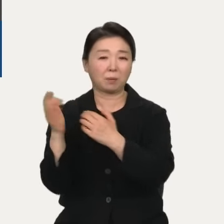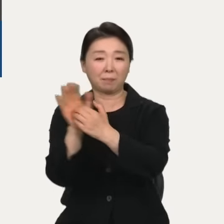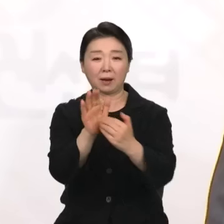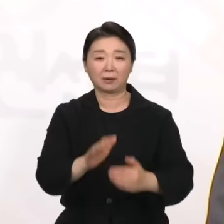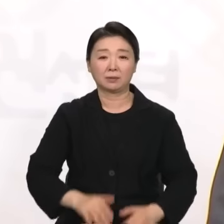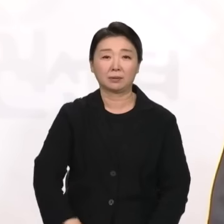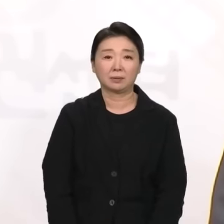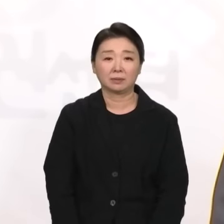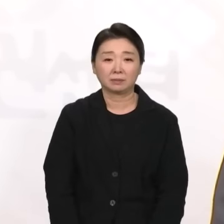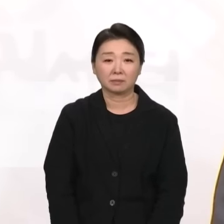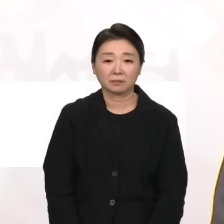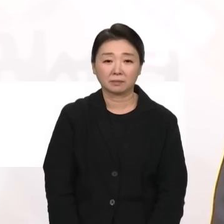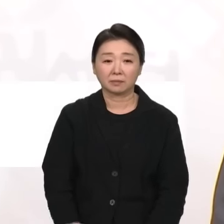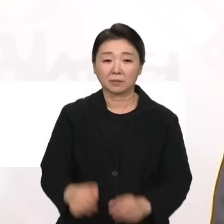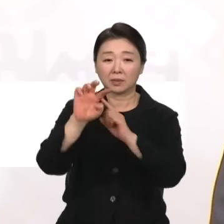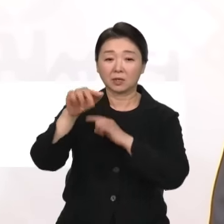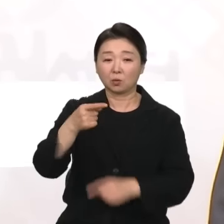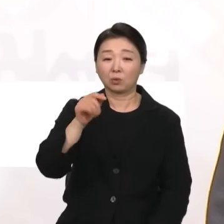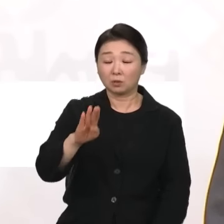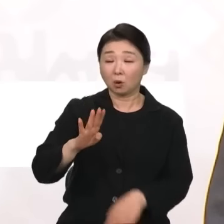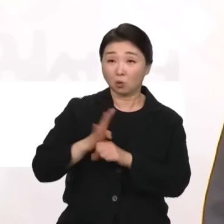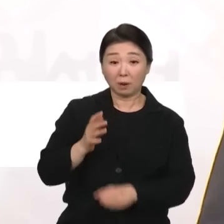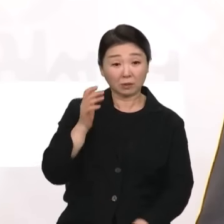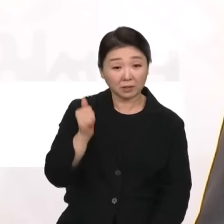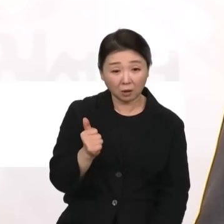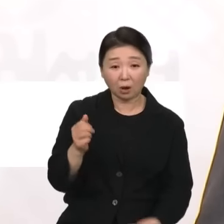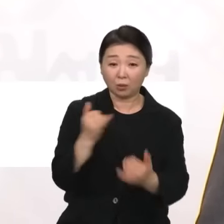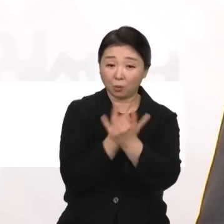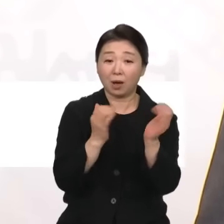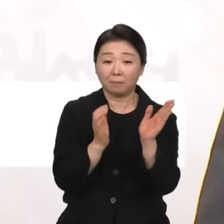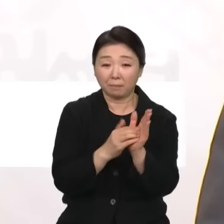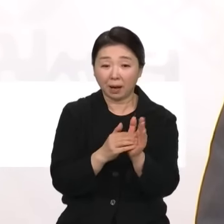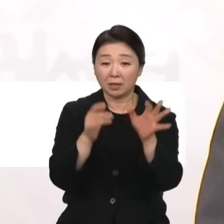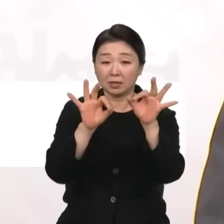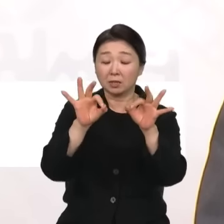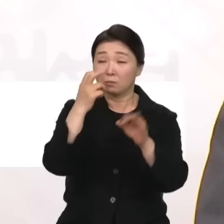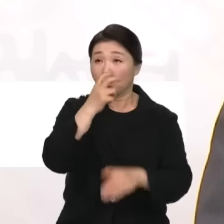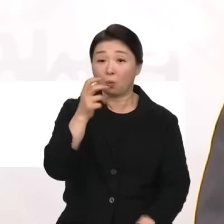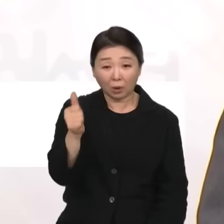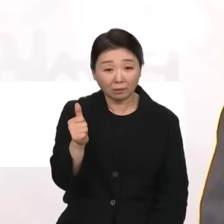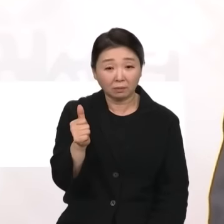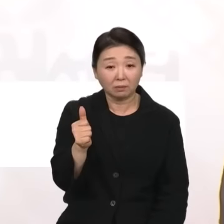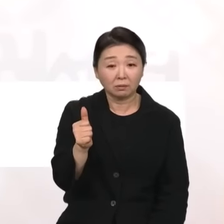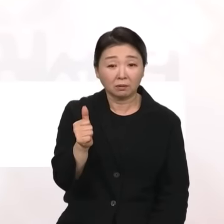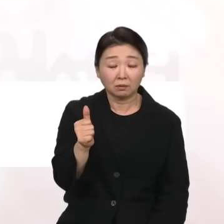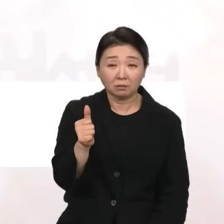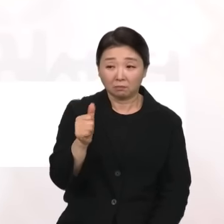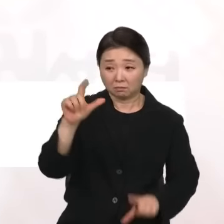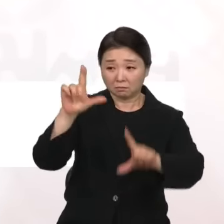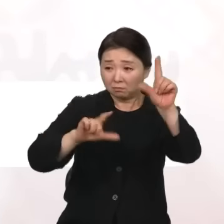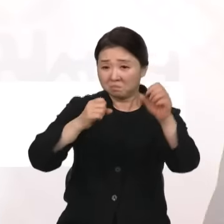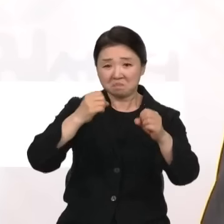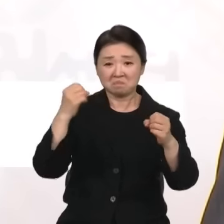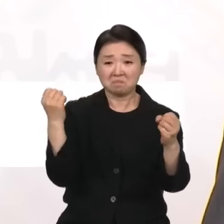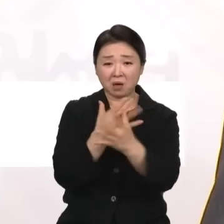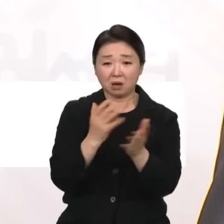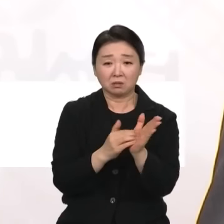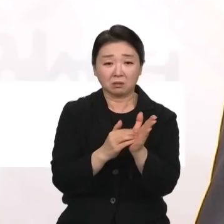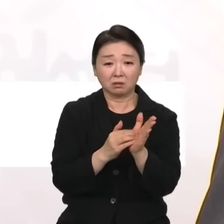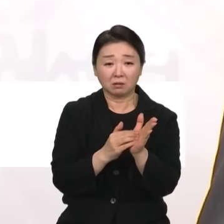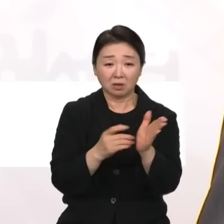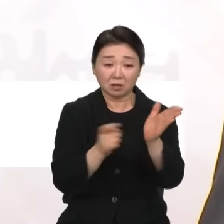겁니다. 이종석 국방부 장관과 통화를 나눈 김 보호관은 태도가 돌변하여